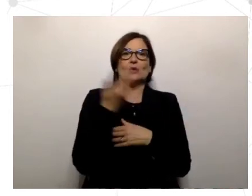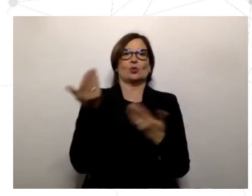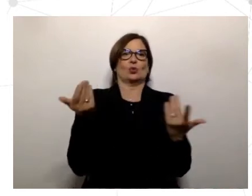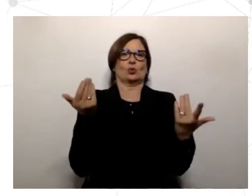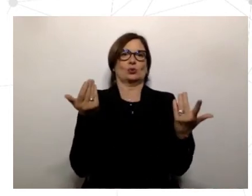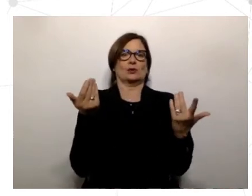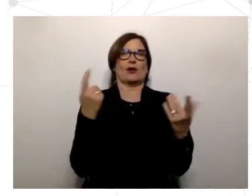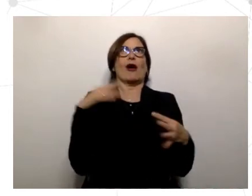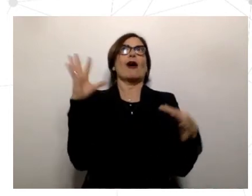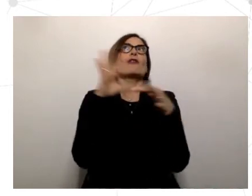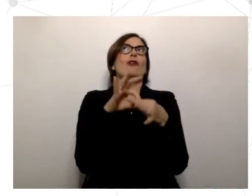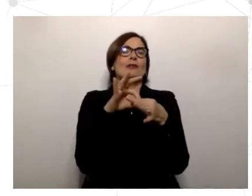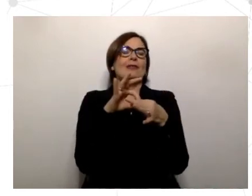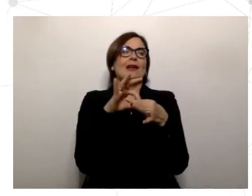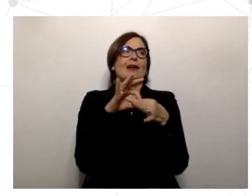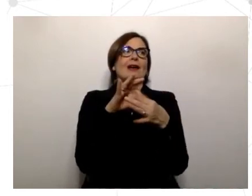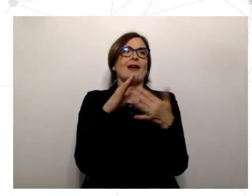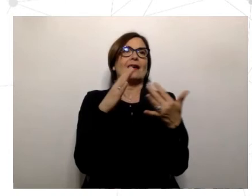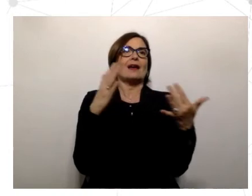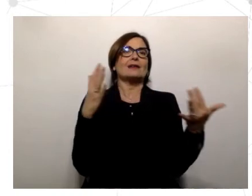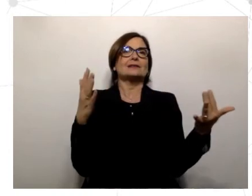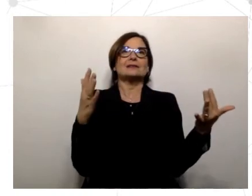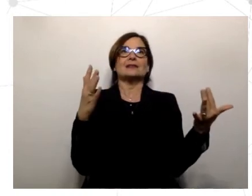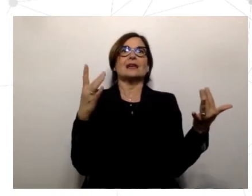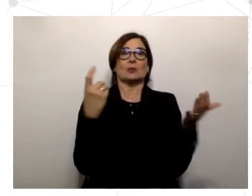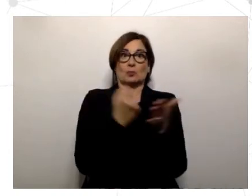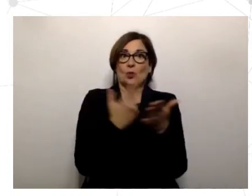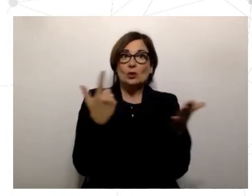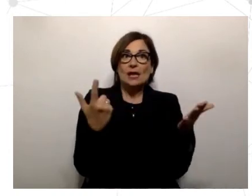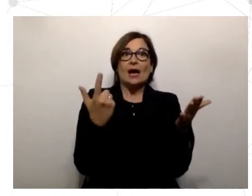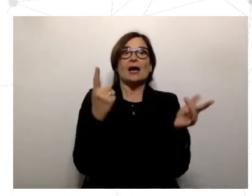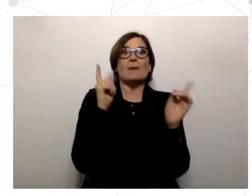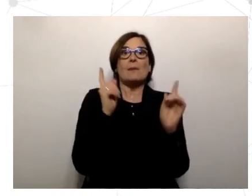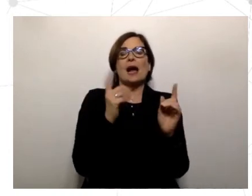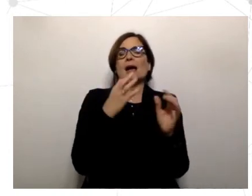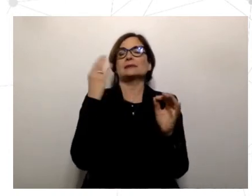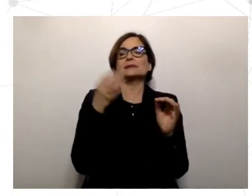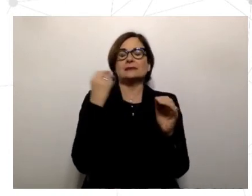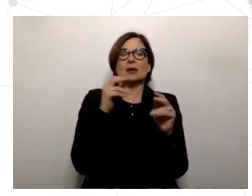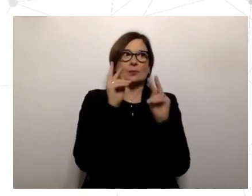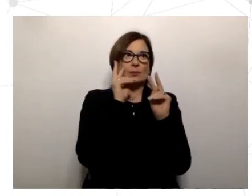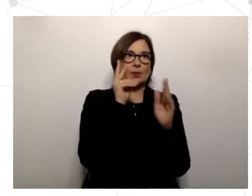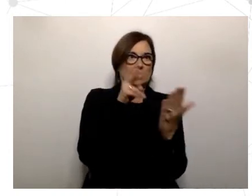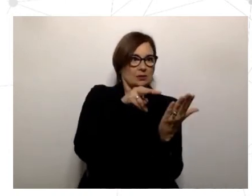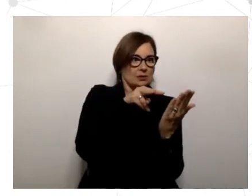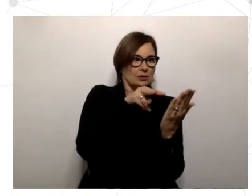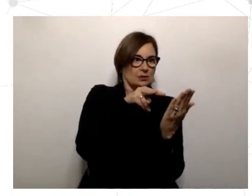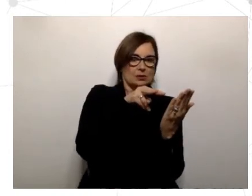essere connessi, però magari non dover sempre avere gli occhi sul